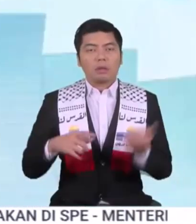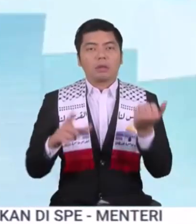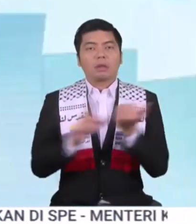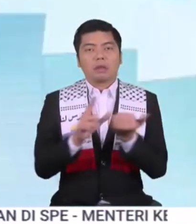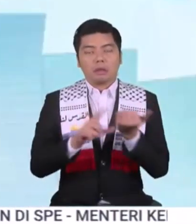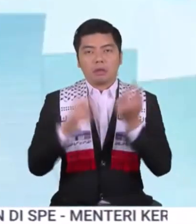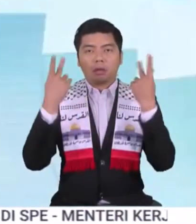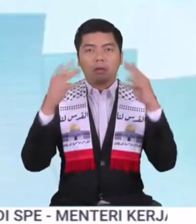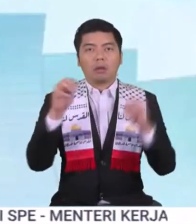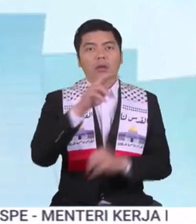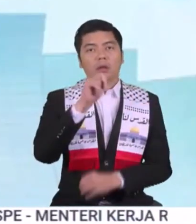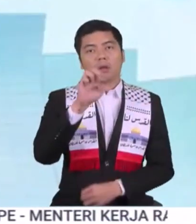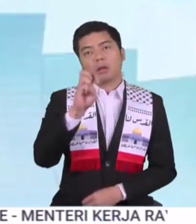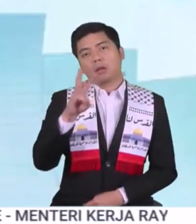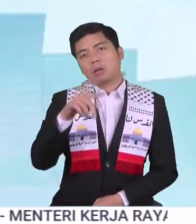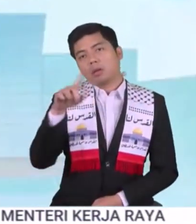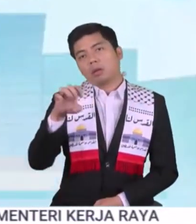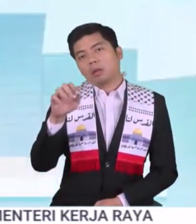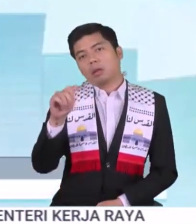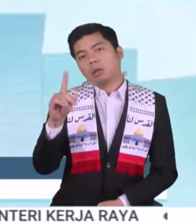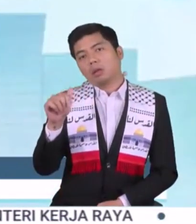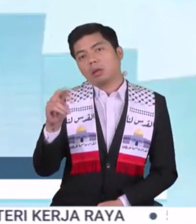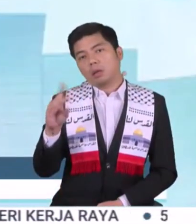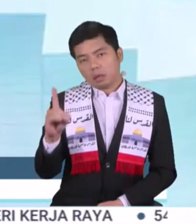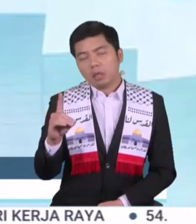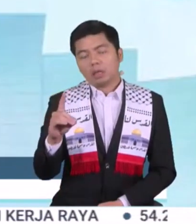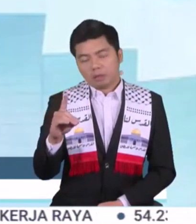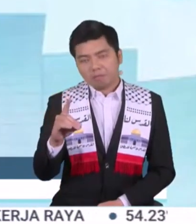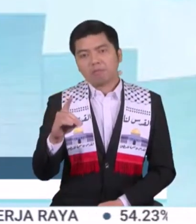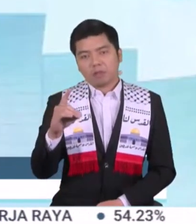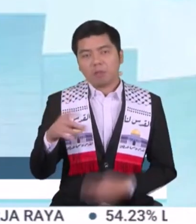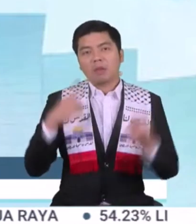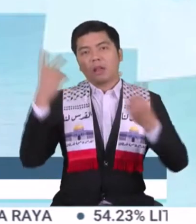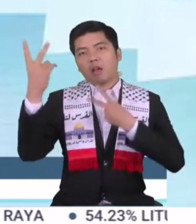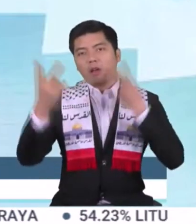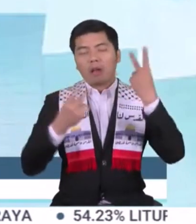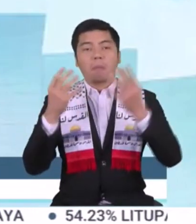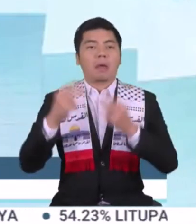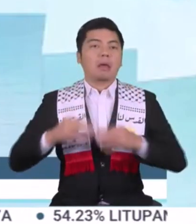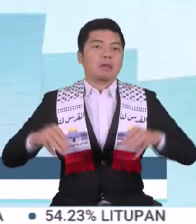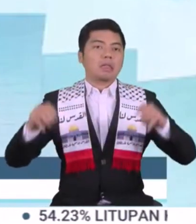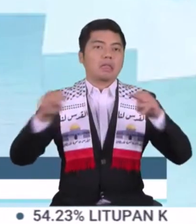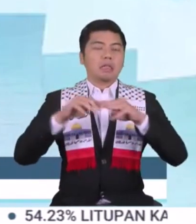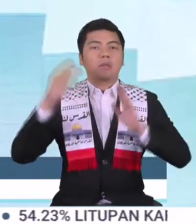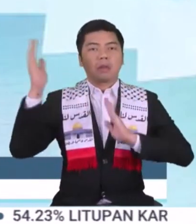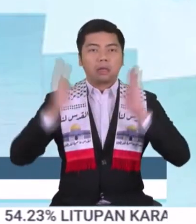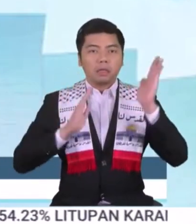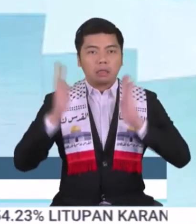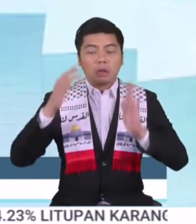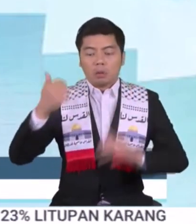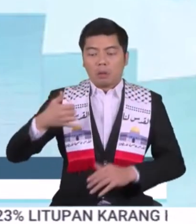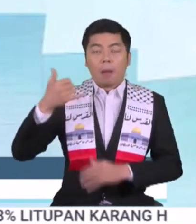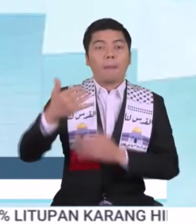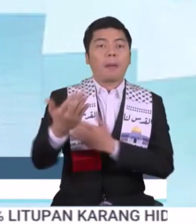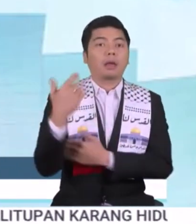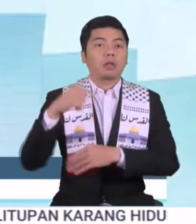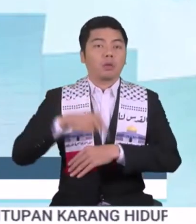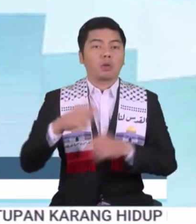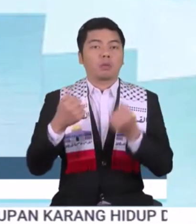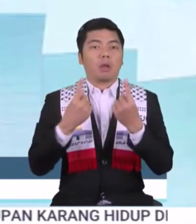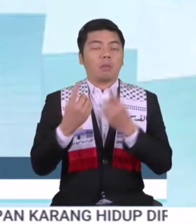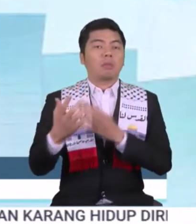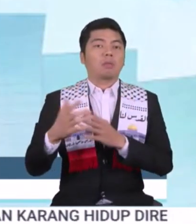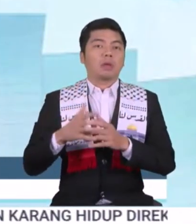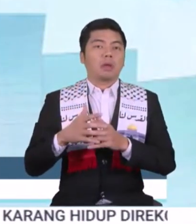Timbalan Perdana Menteri New Zealand Winston Peters meluangkan masa mengunjungi Masjid Negara. Ketibaan beliau pada 11 pagi disambut